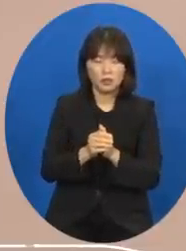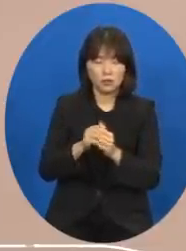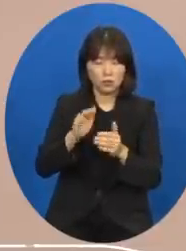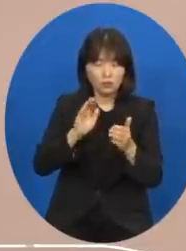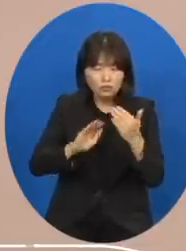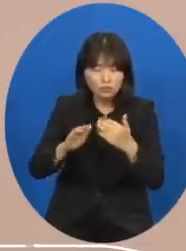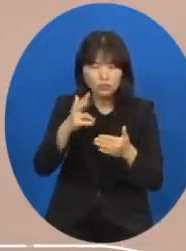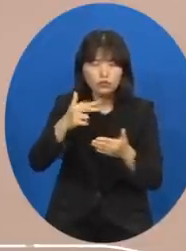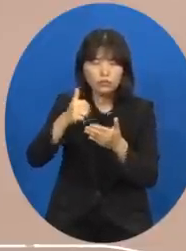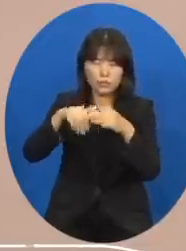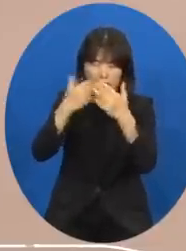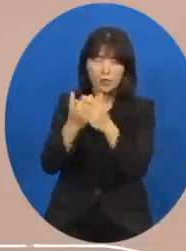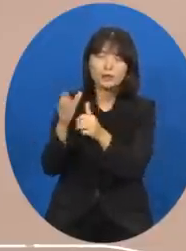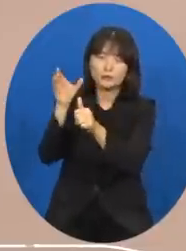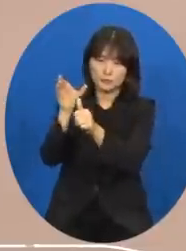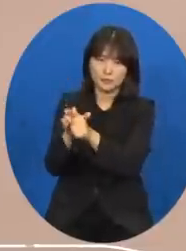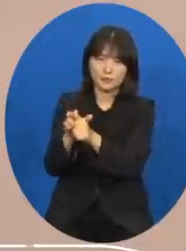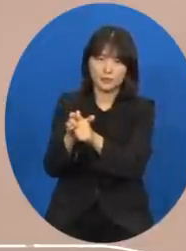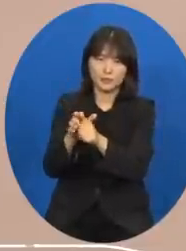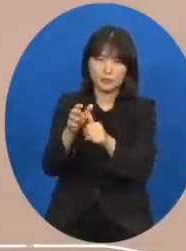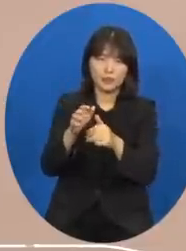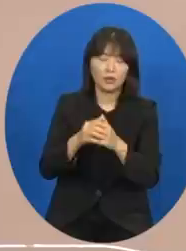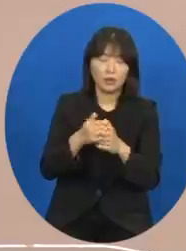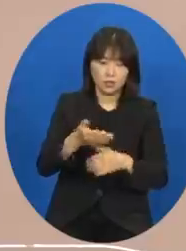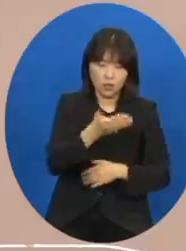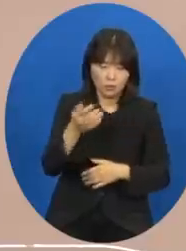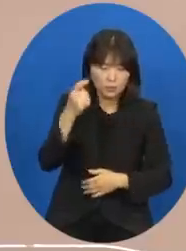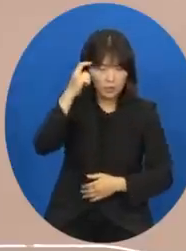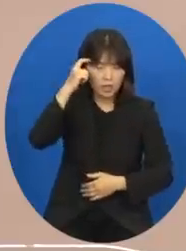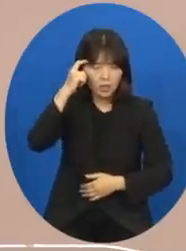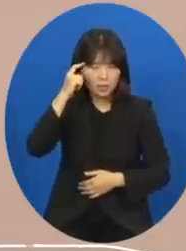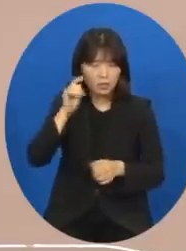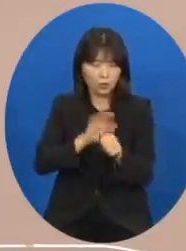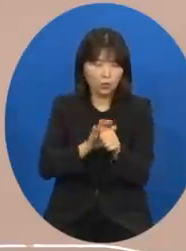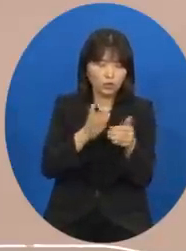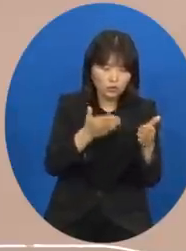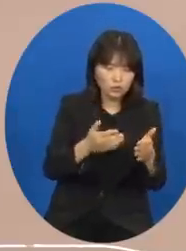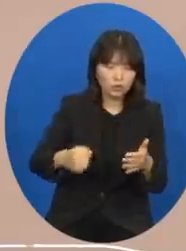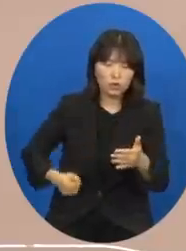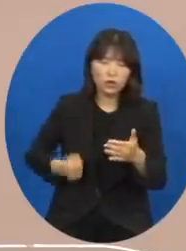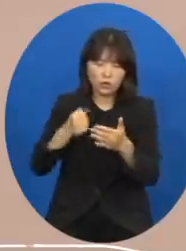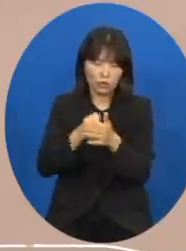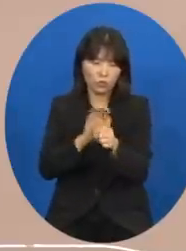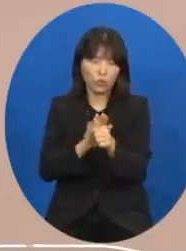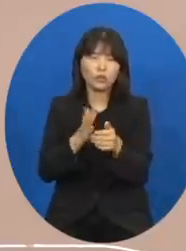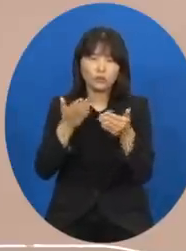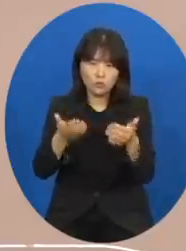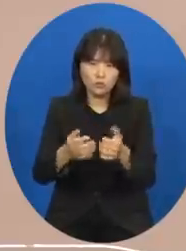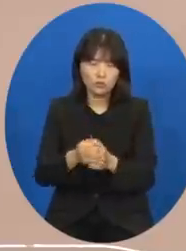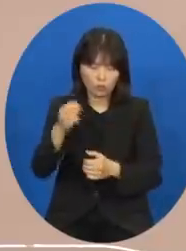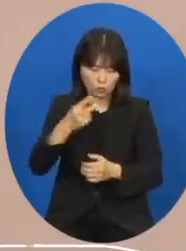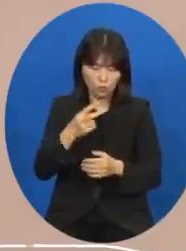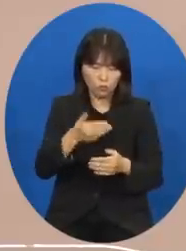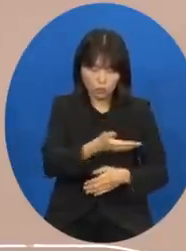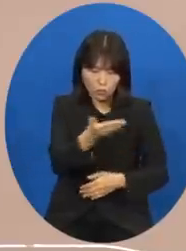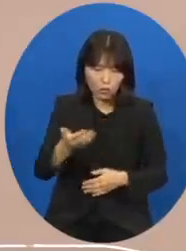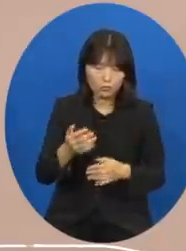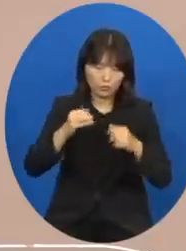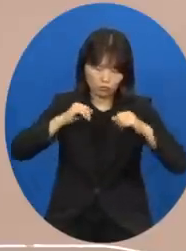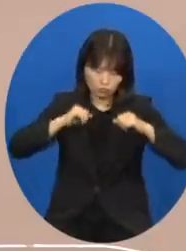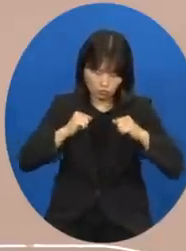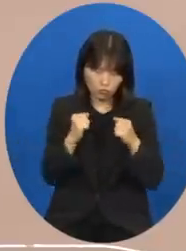하시는 거예요. 여러분에게 깨닫게도 하시고 결단하게도 하시고 그리고 여러분에게 순종의 걸음으로